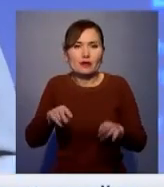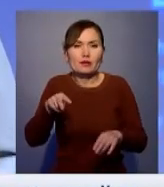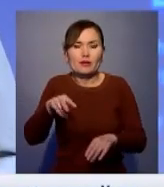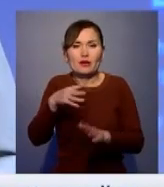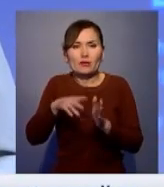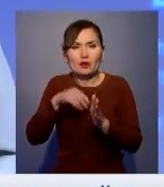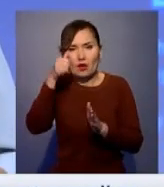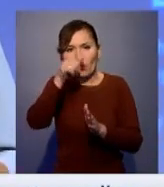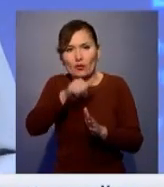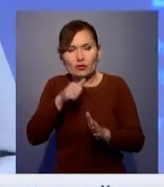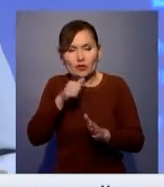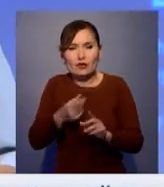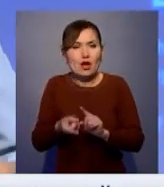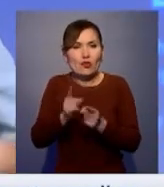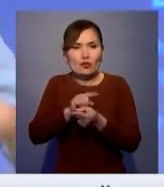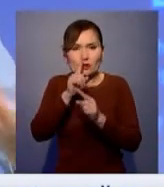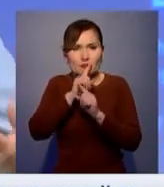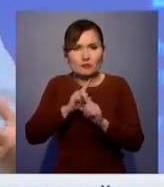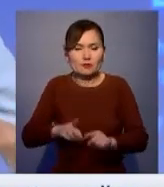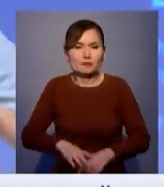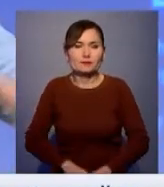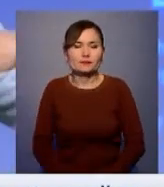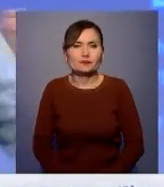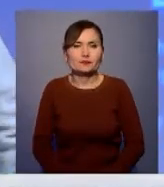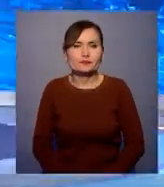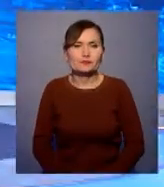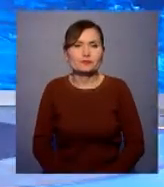уақытты өзгертпейміз.